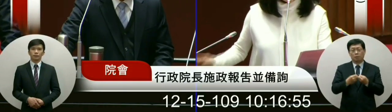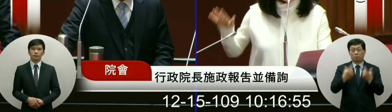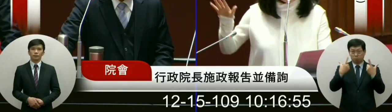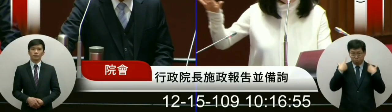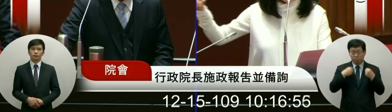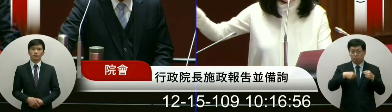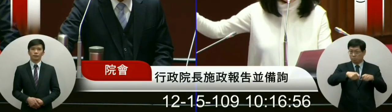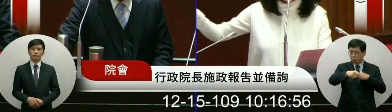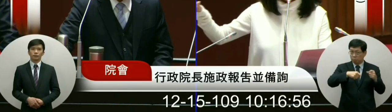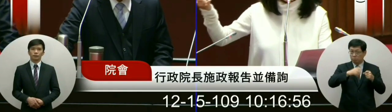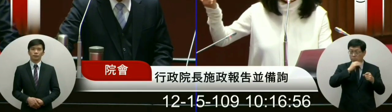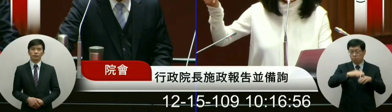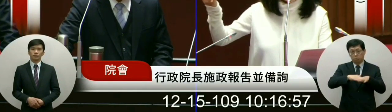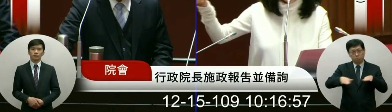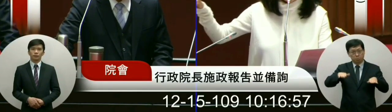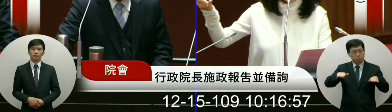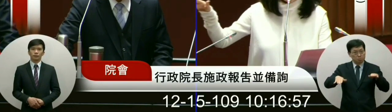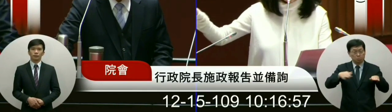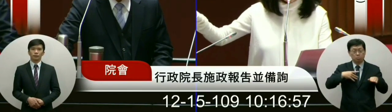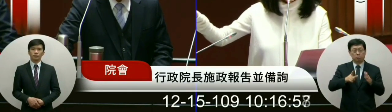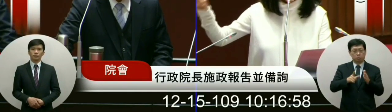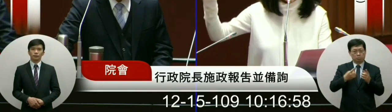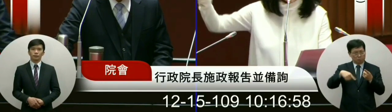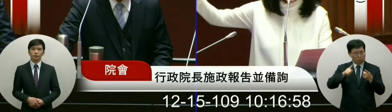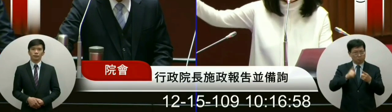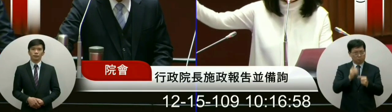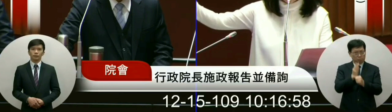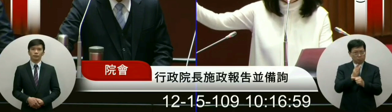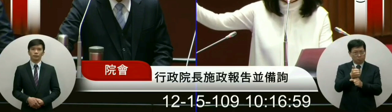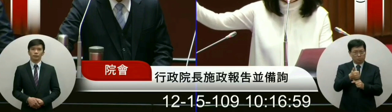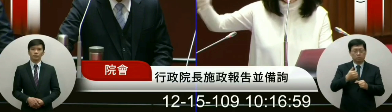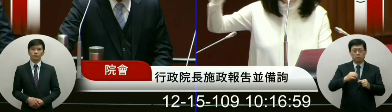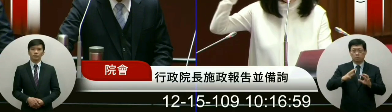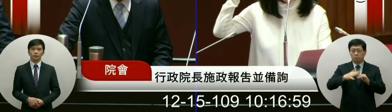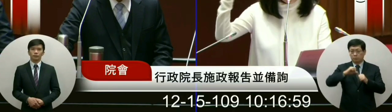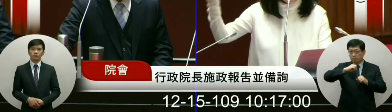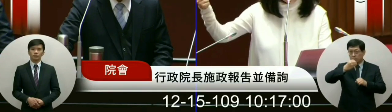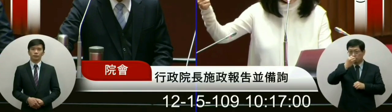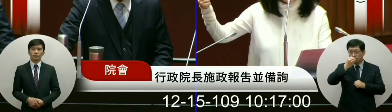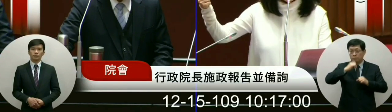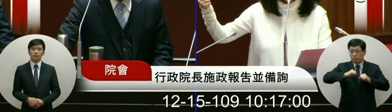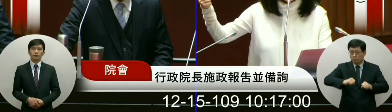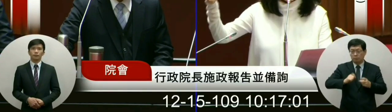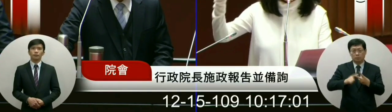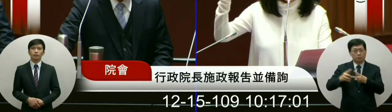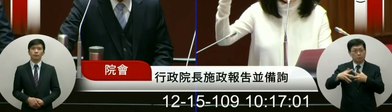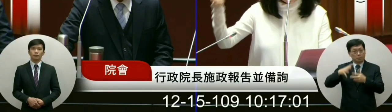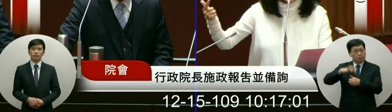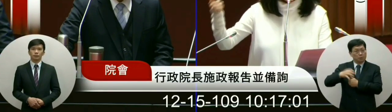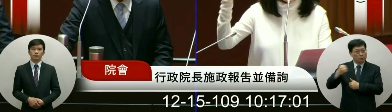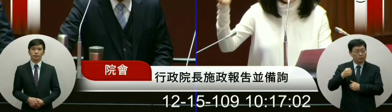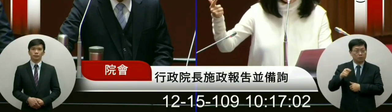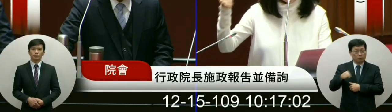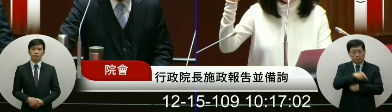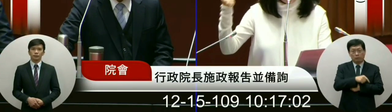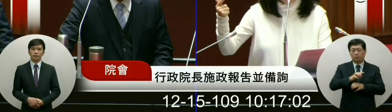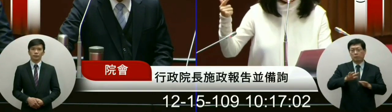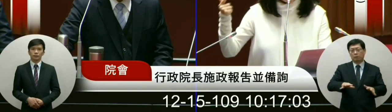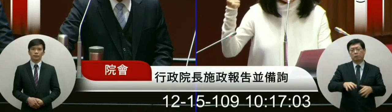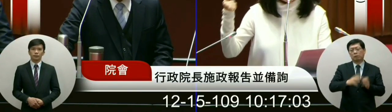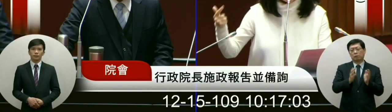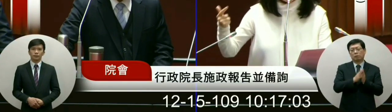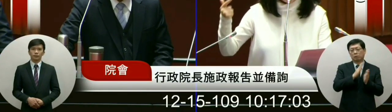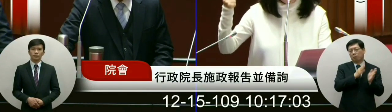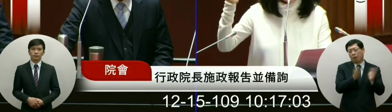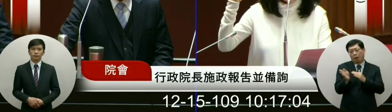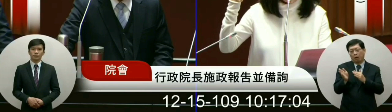在政策天平两端要求取平衡的国民健康还有美国压力，现在已经